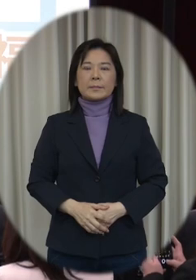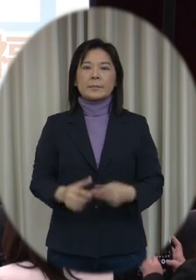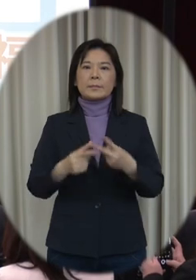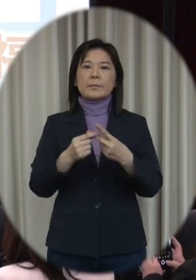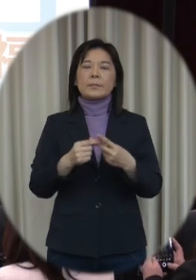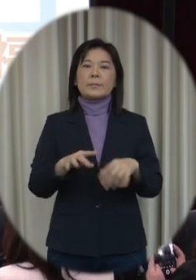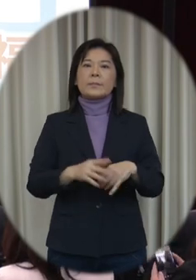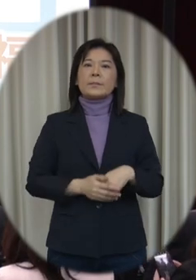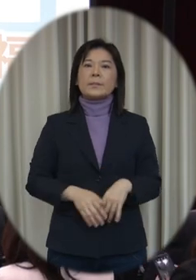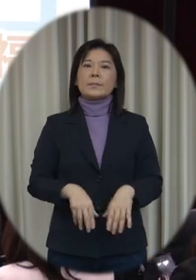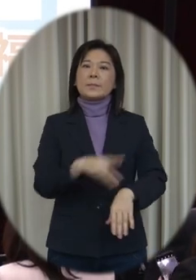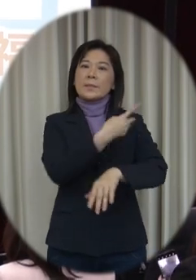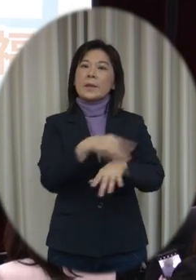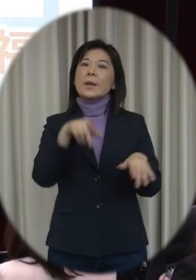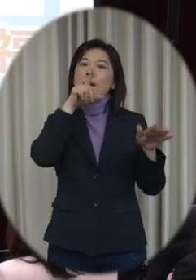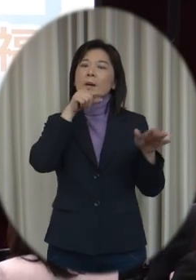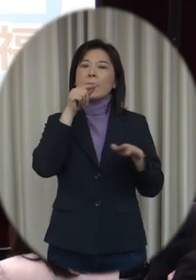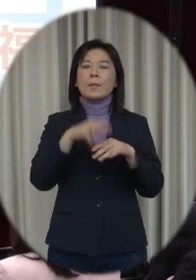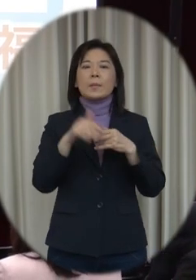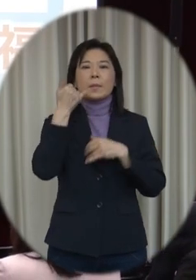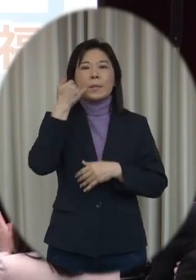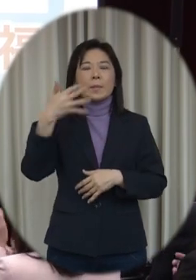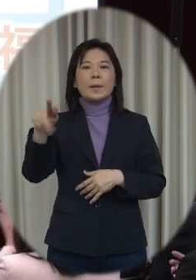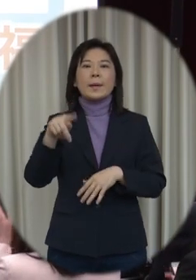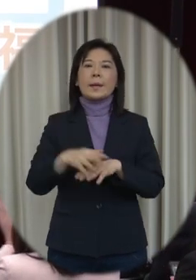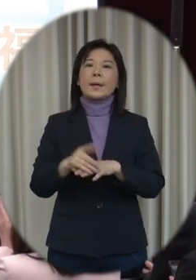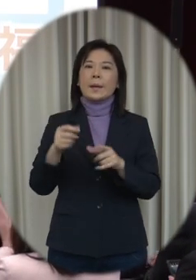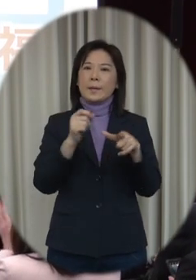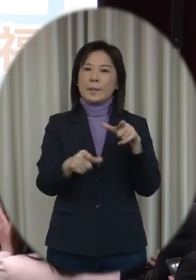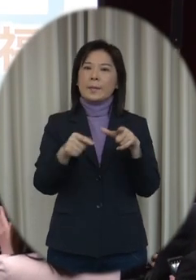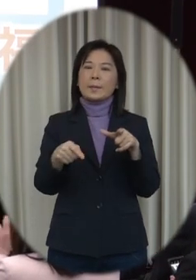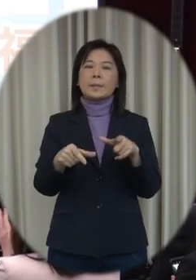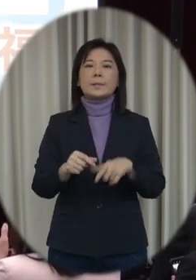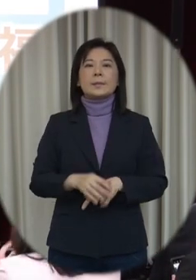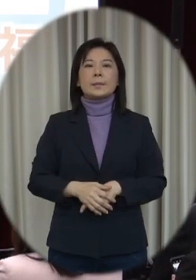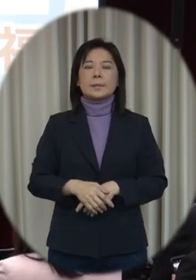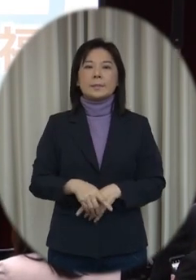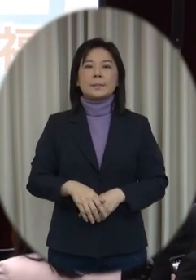鸿海科技巫俊毅发言人、